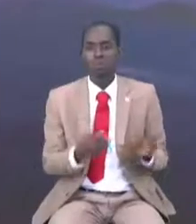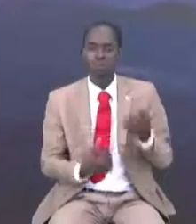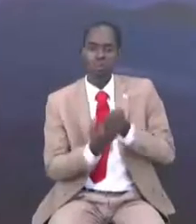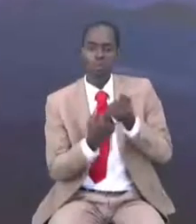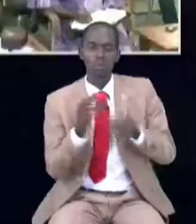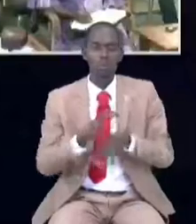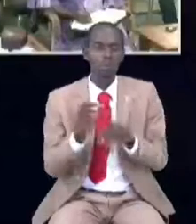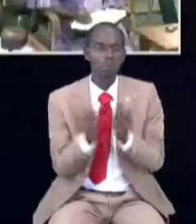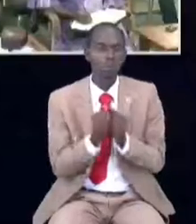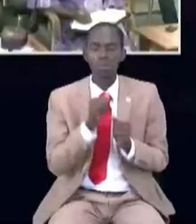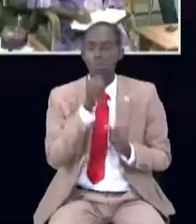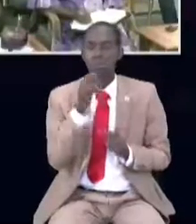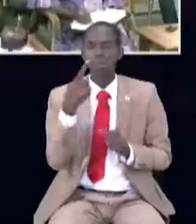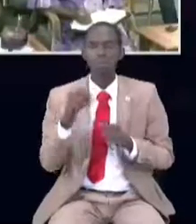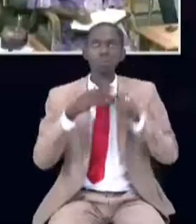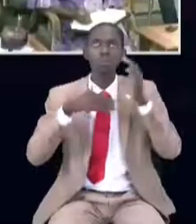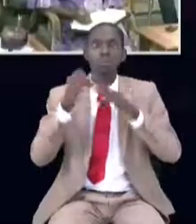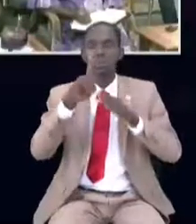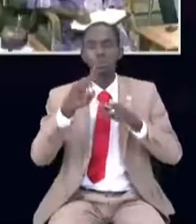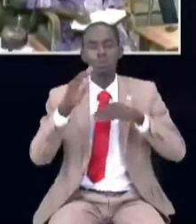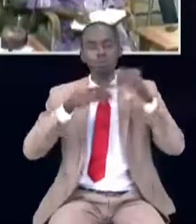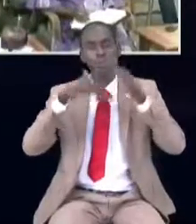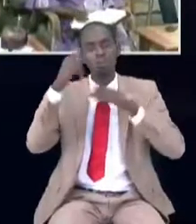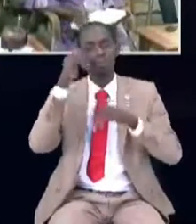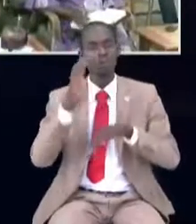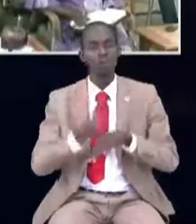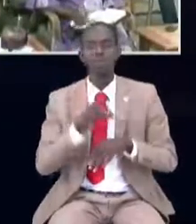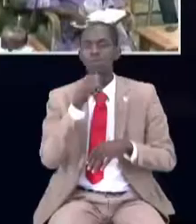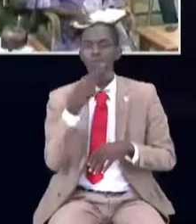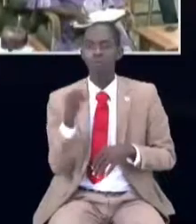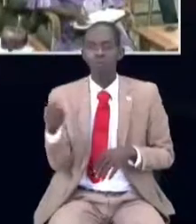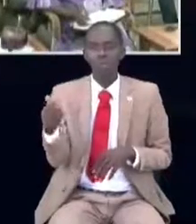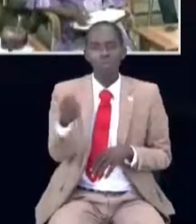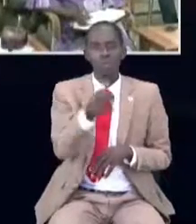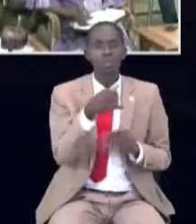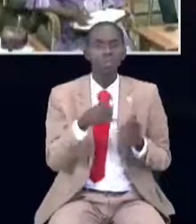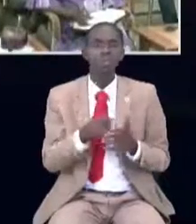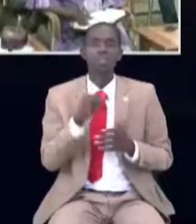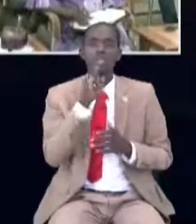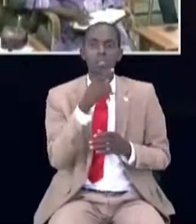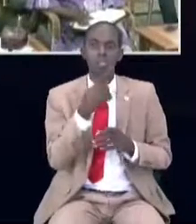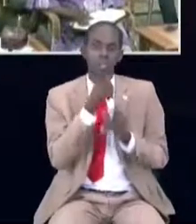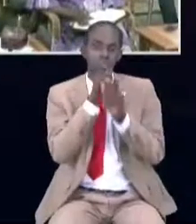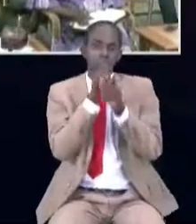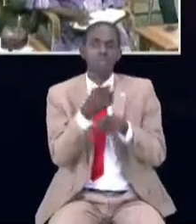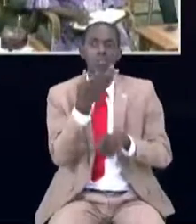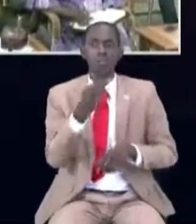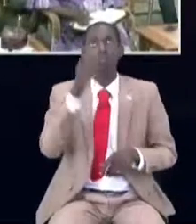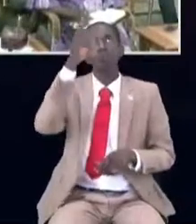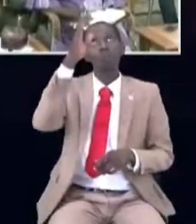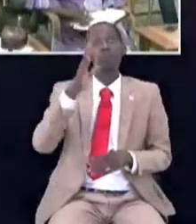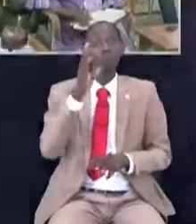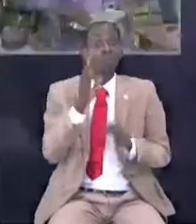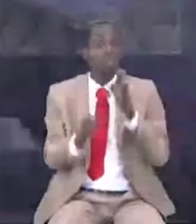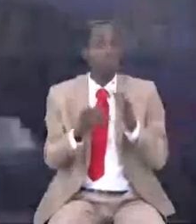Cela ne vient pas de vous, c'est le don de Dieu. Si c'est le don de Dieu, on ne l'achète pas. On ne l'achète